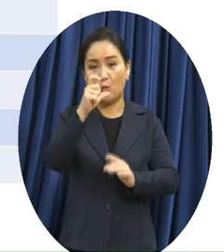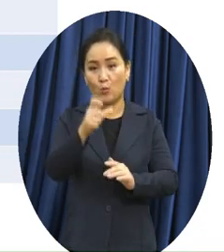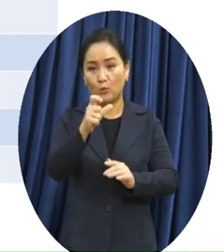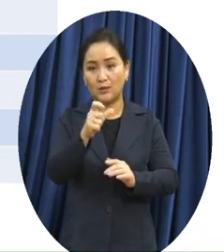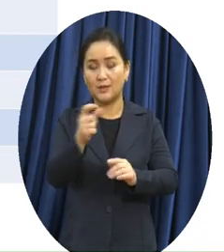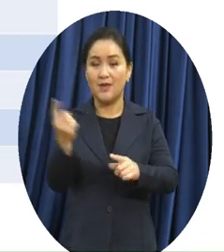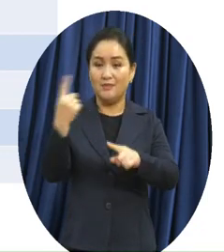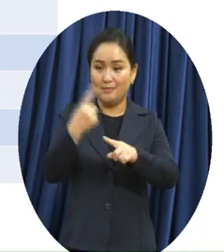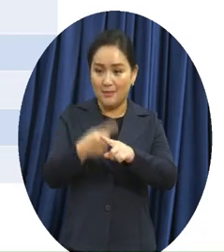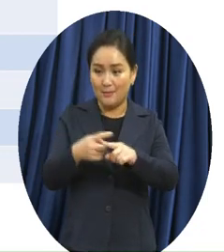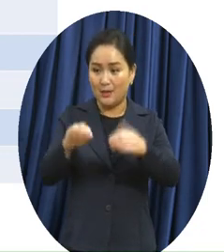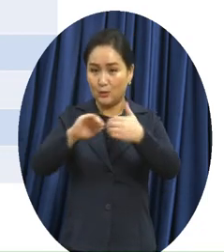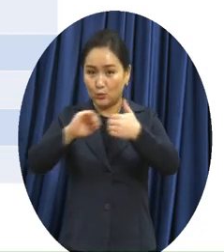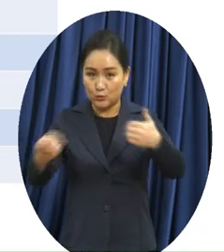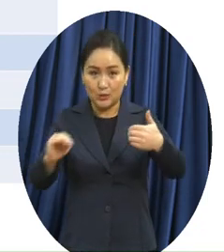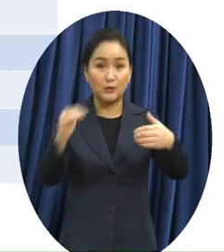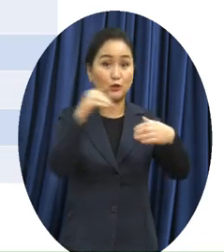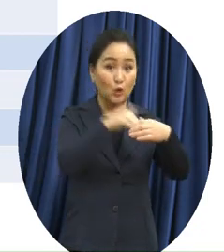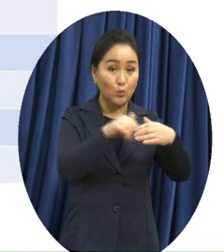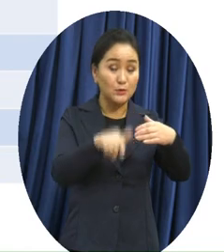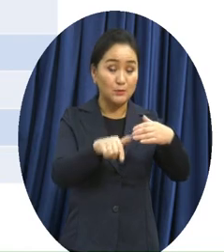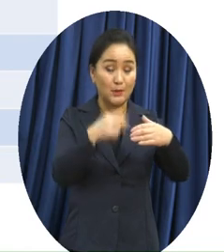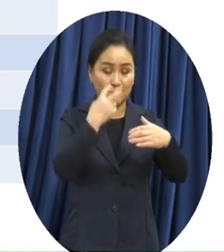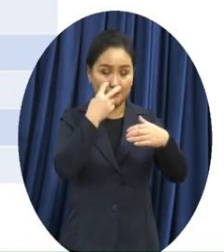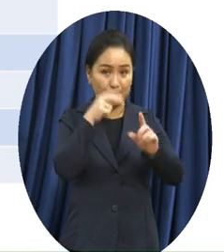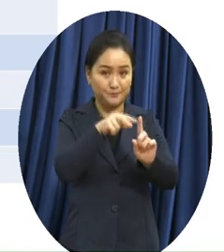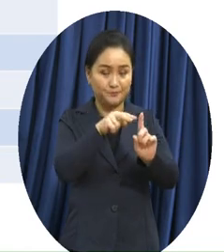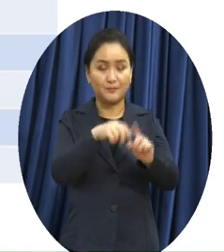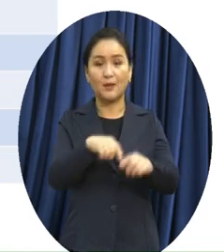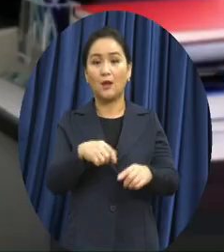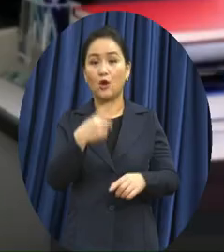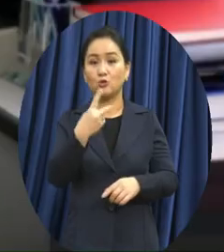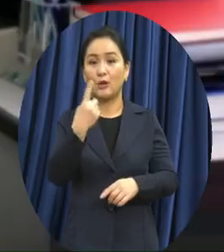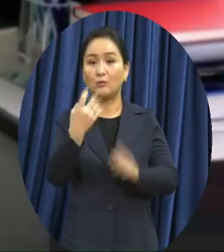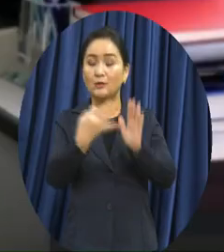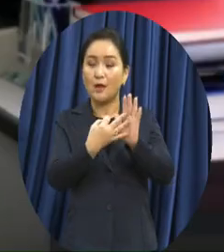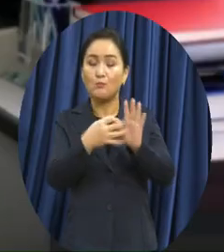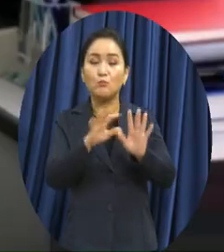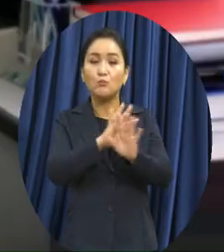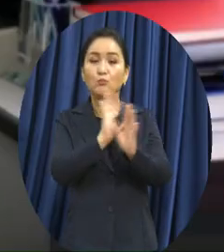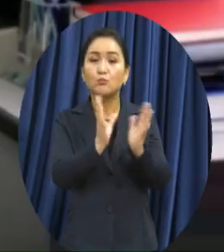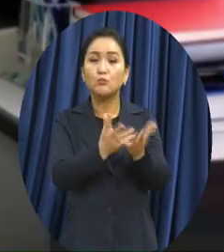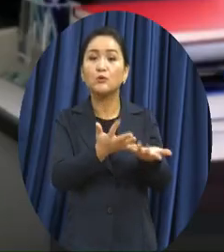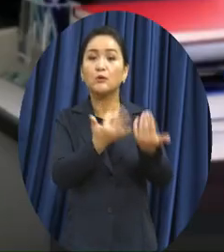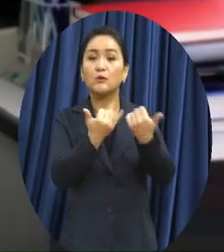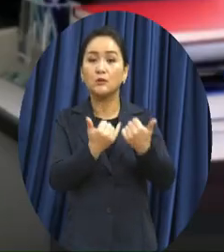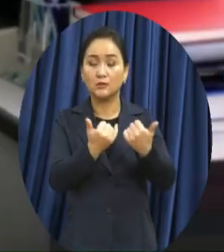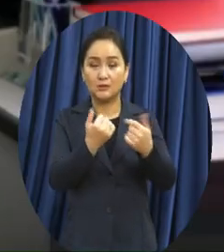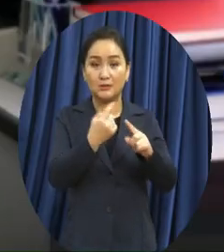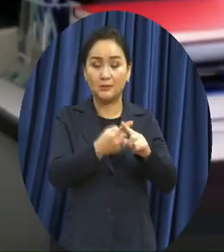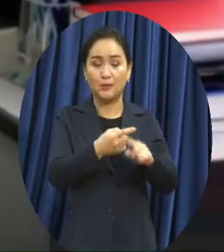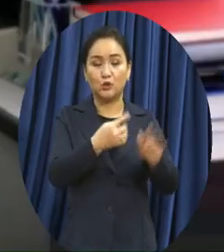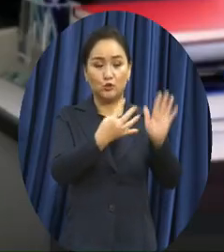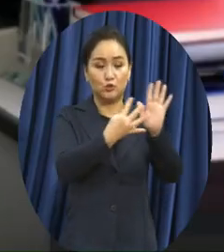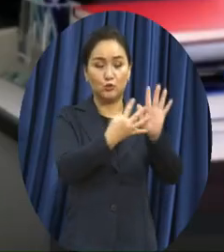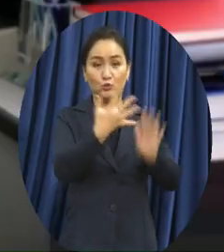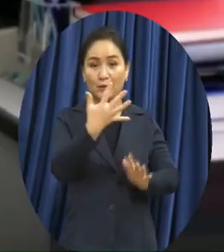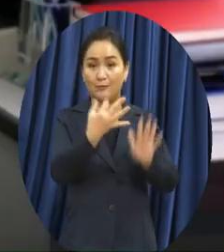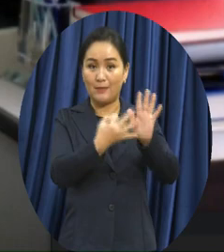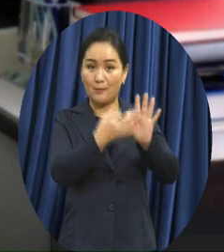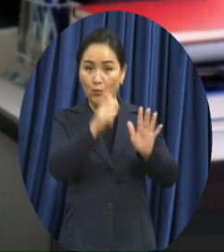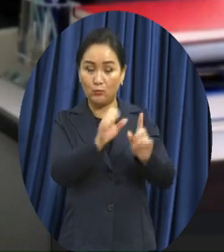гарсан байна. За 218 хүн нэмэгдснээр бол нийт ойрын хавдлын хяналтанд байгаа ойрын хавдлын тоо